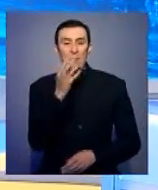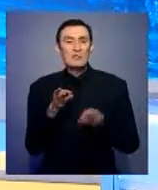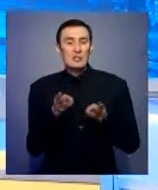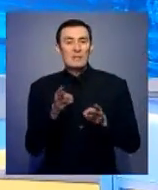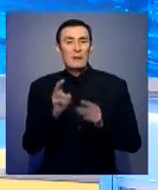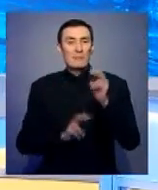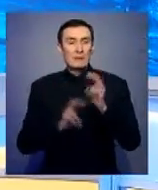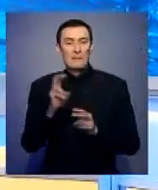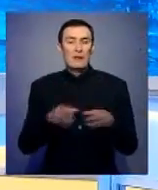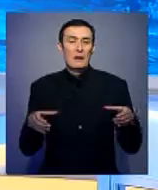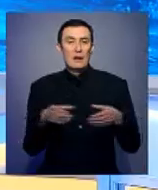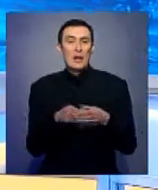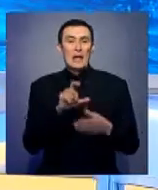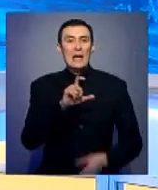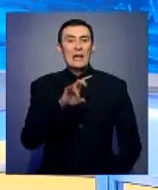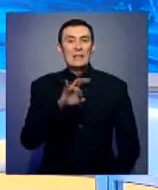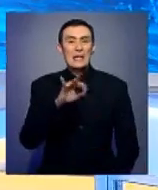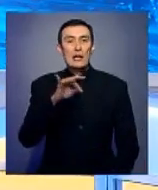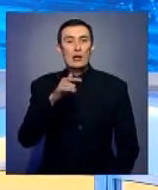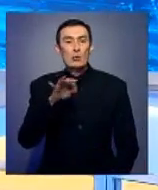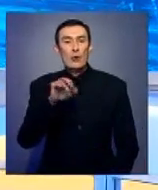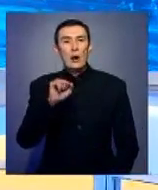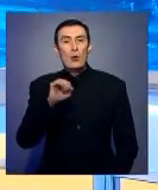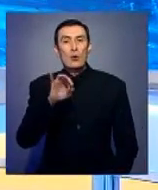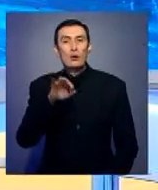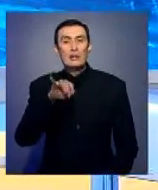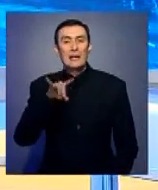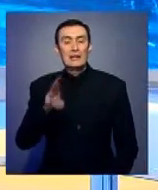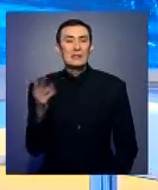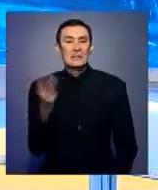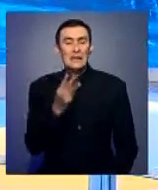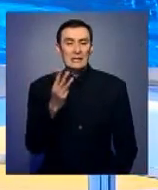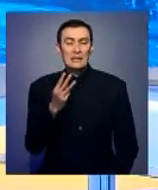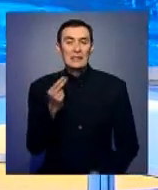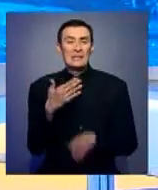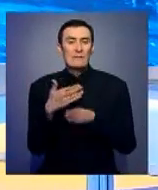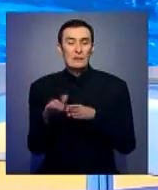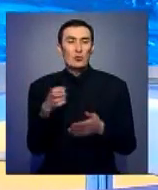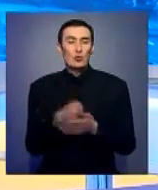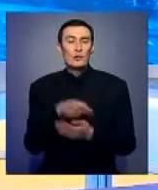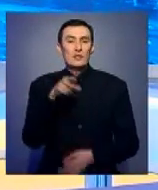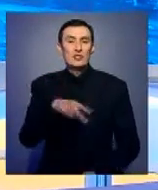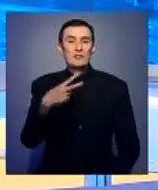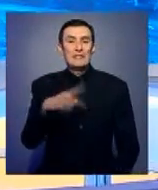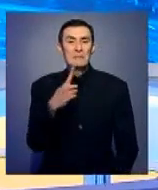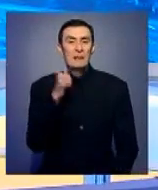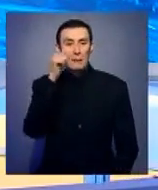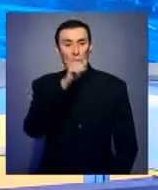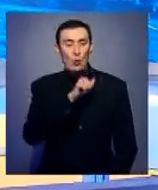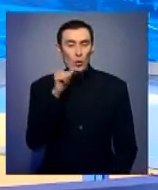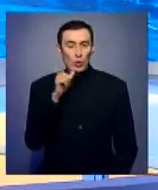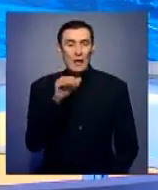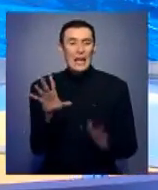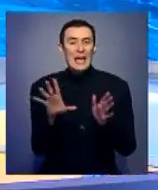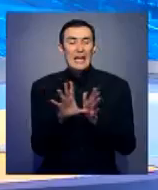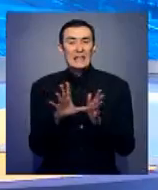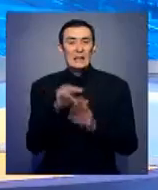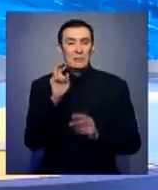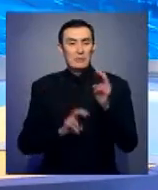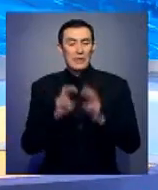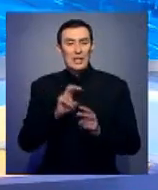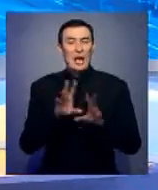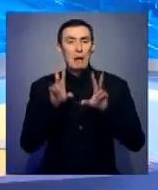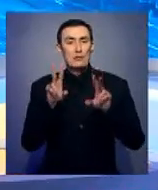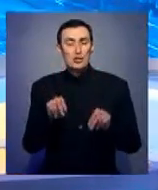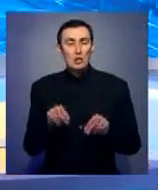предприятия «Энергоорталык-3». Освоение денег запланировано до 2021 года. В энергоцентре обещают